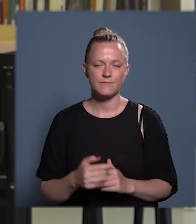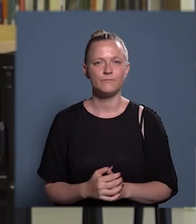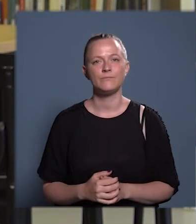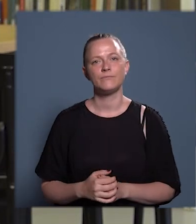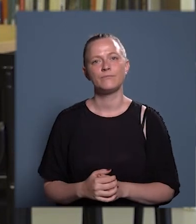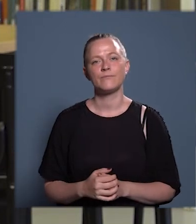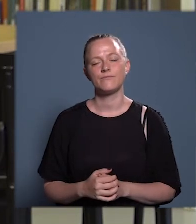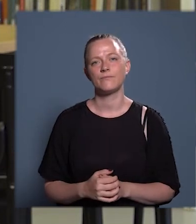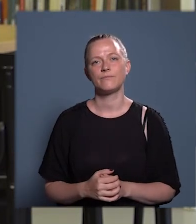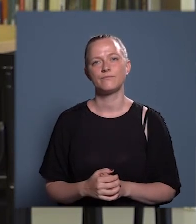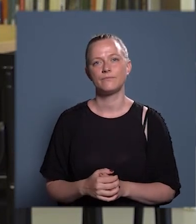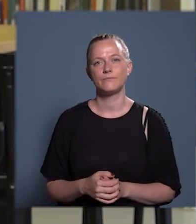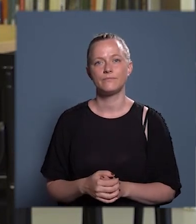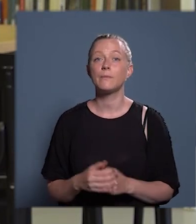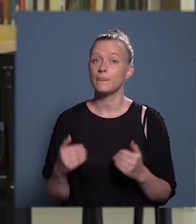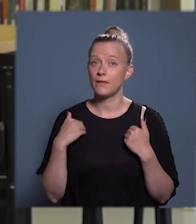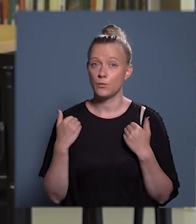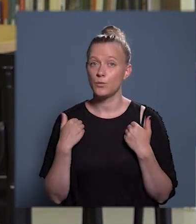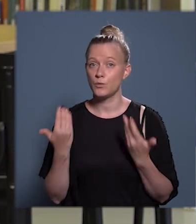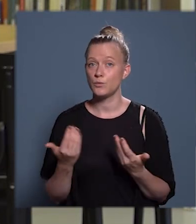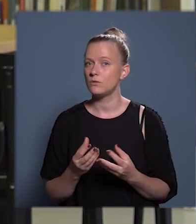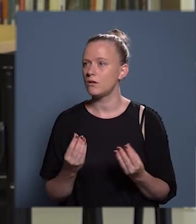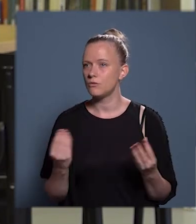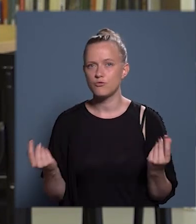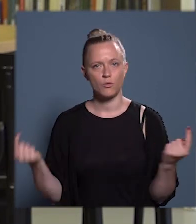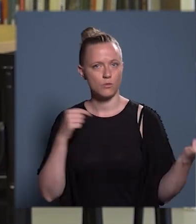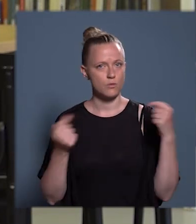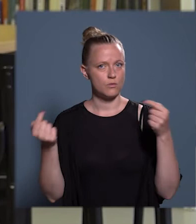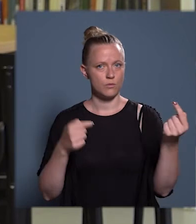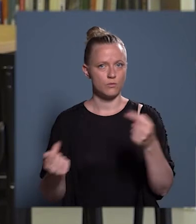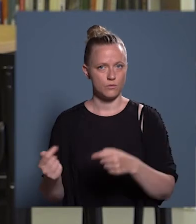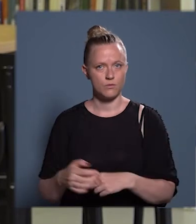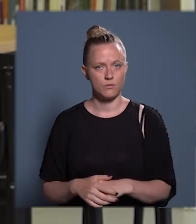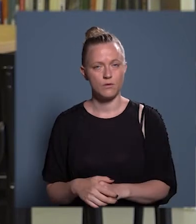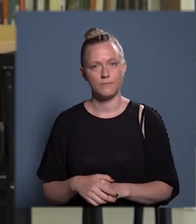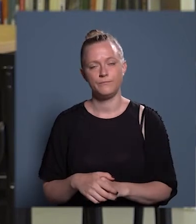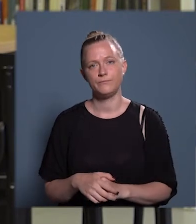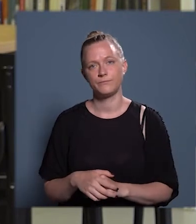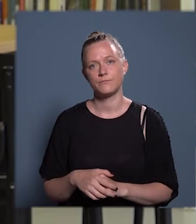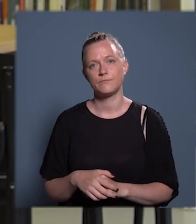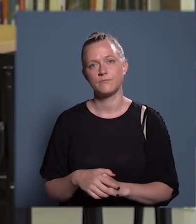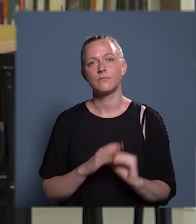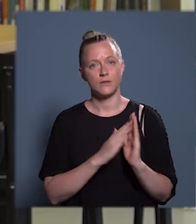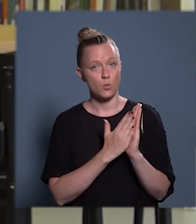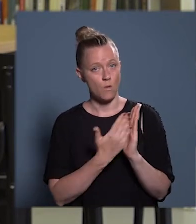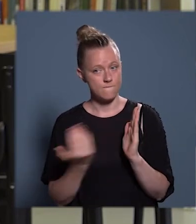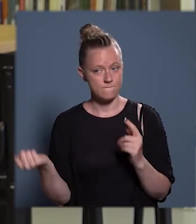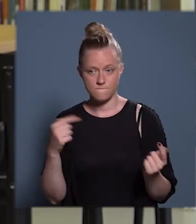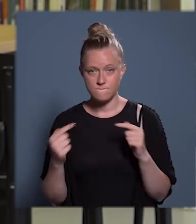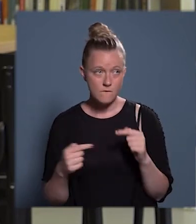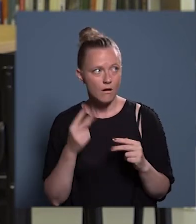Úgy örülök, hogy nagyon sokan jönnek a könyvekért, és közben